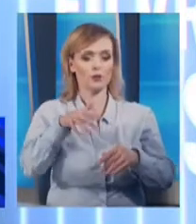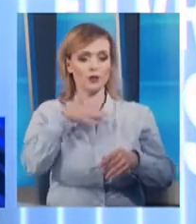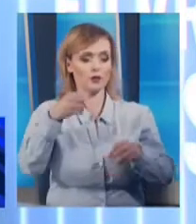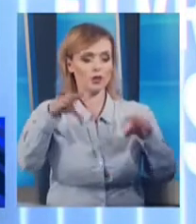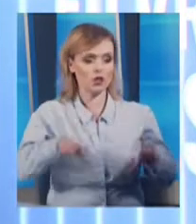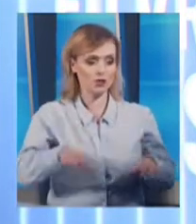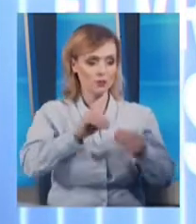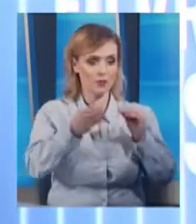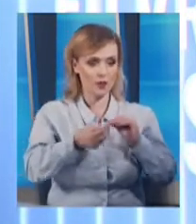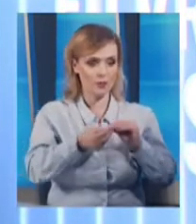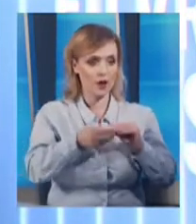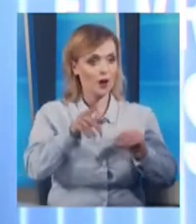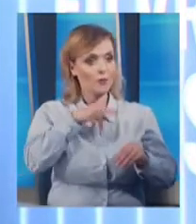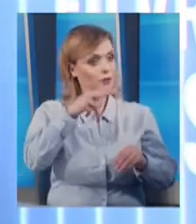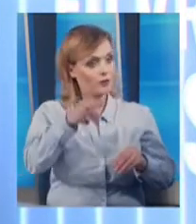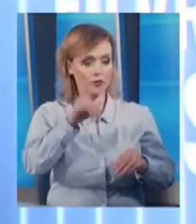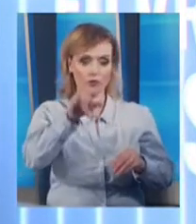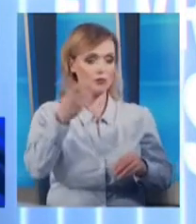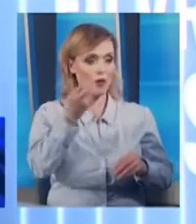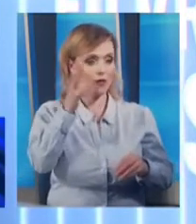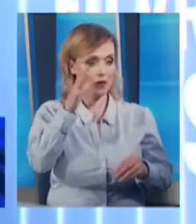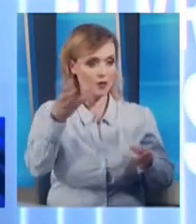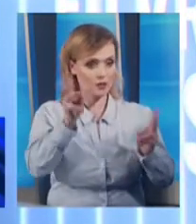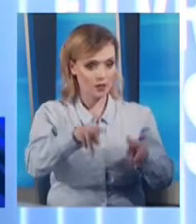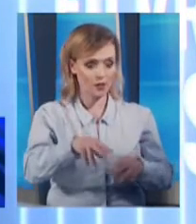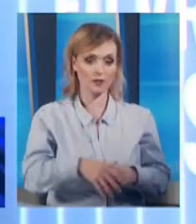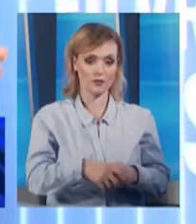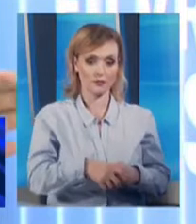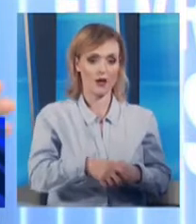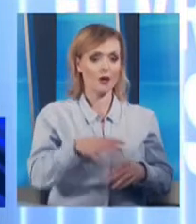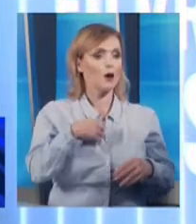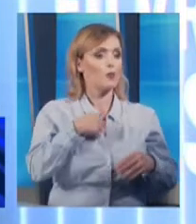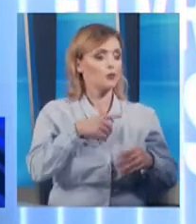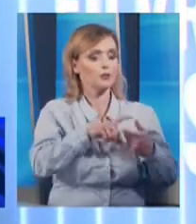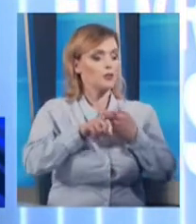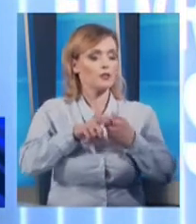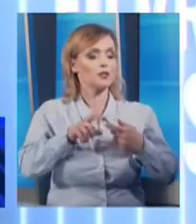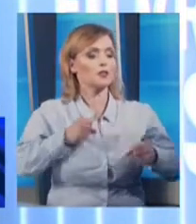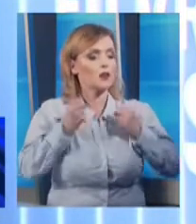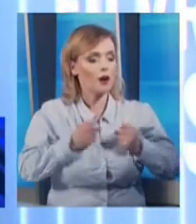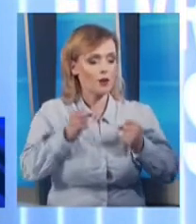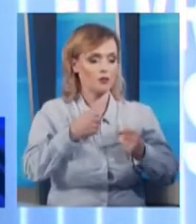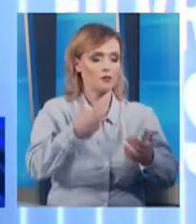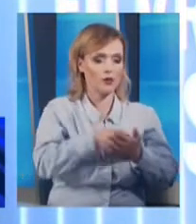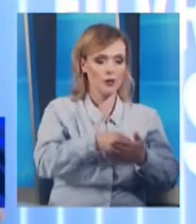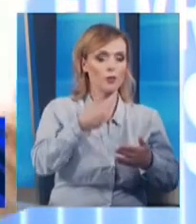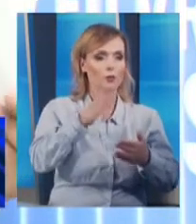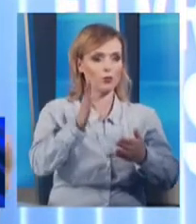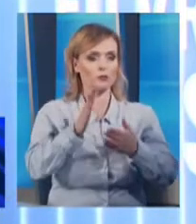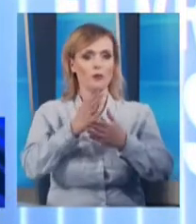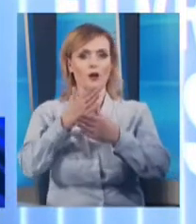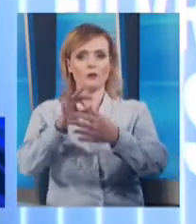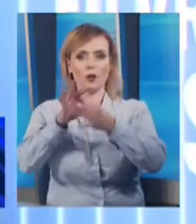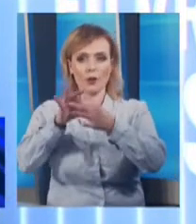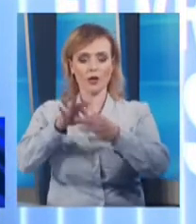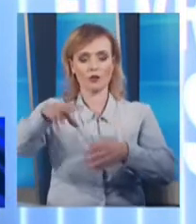când. Deja a trecut minutul. Am spus, depinde de eforturile diplomatice pe care le vom face. Nu mi-am stabilit în aceste priorități pentru